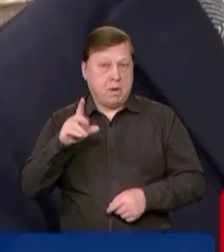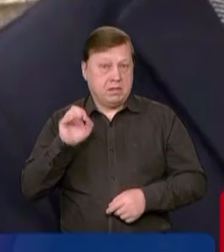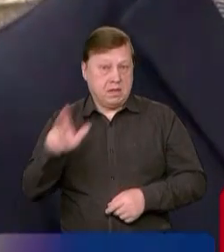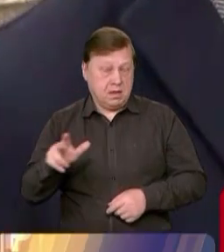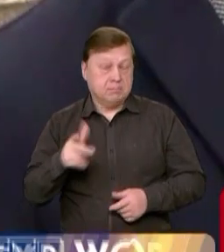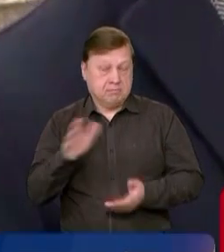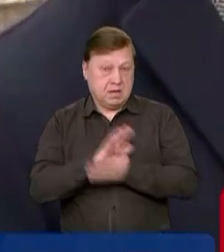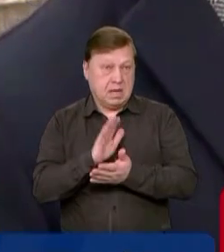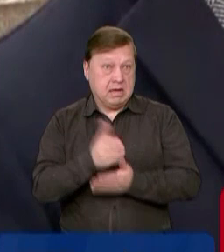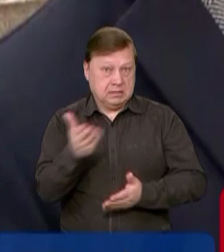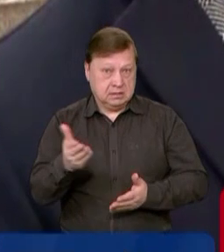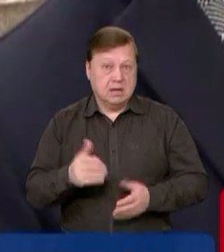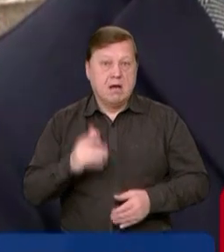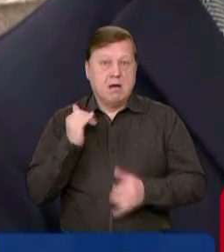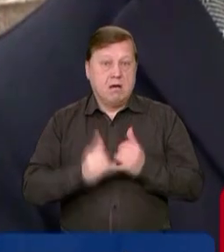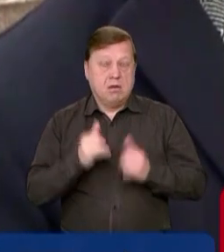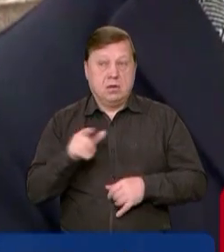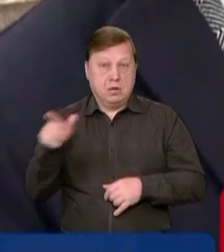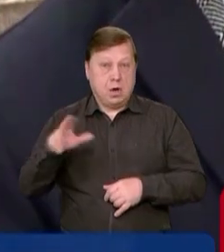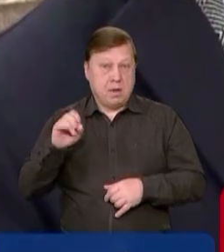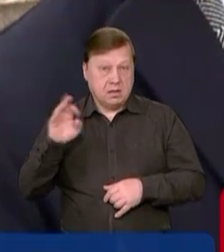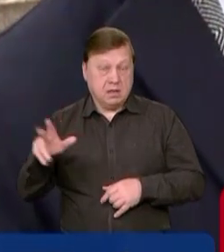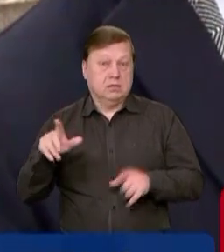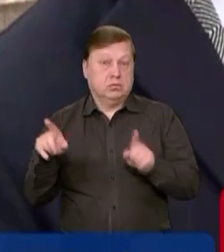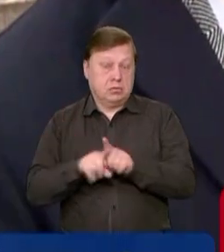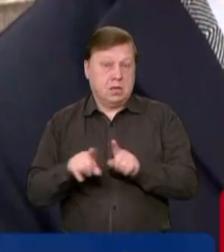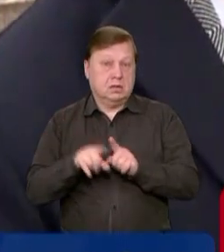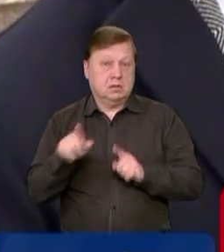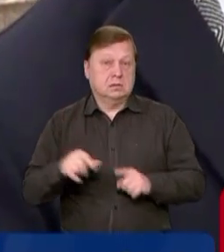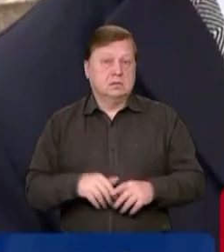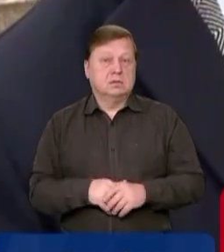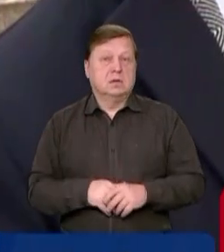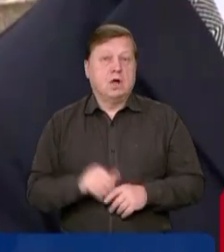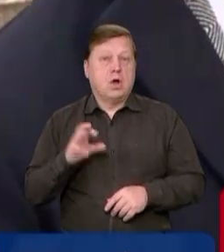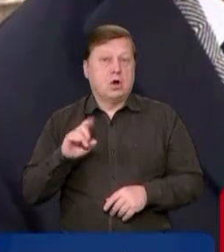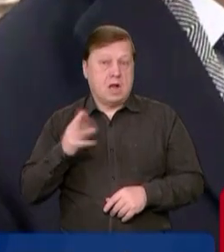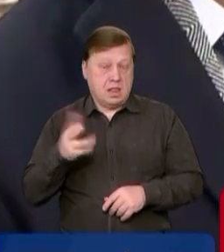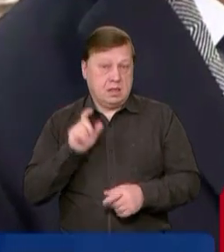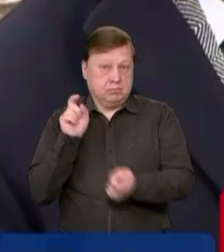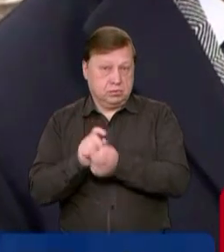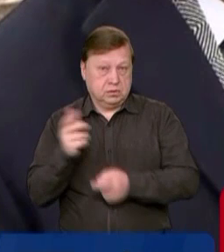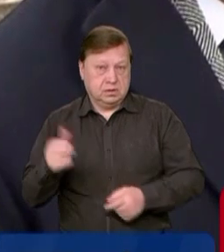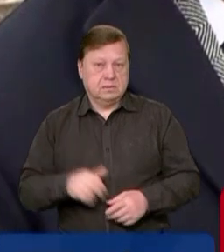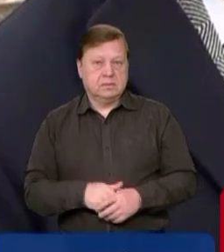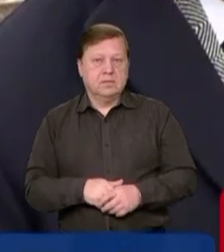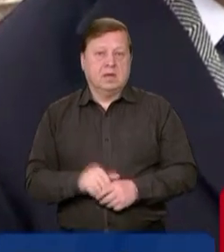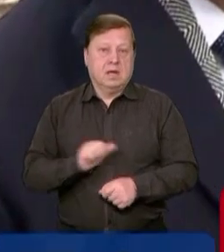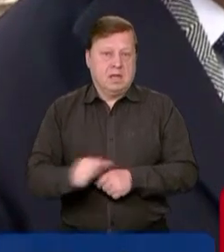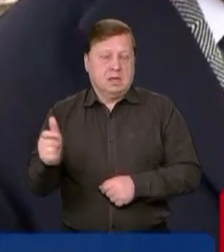a wiadomo, że jeżeli przeciwko panu Obajtkowi, to także przeciwko na koniec końców Orlenowi, interesom Skarbu